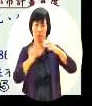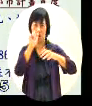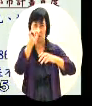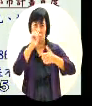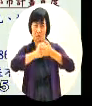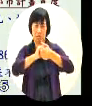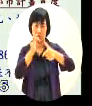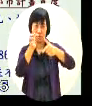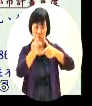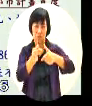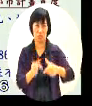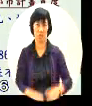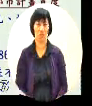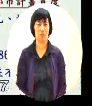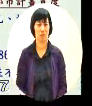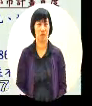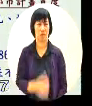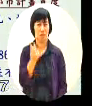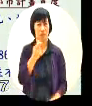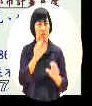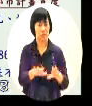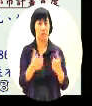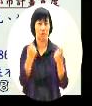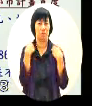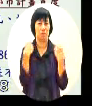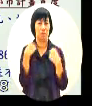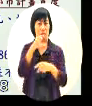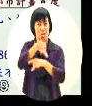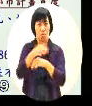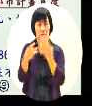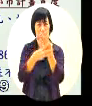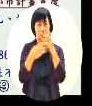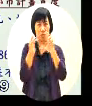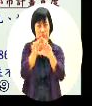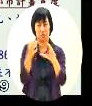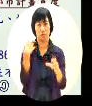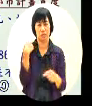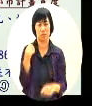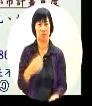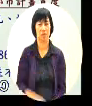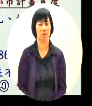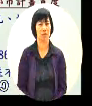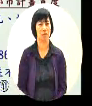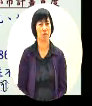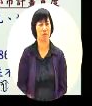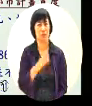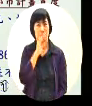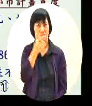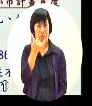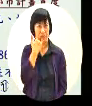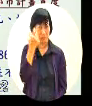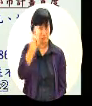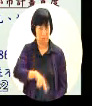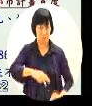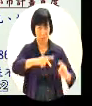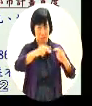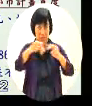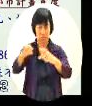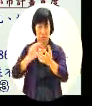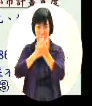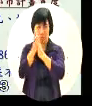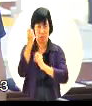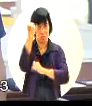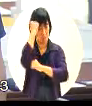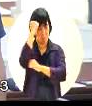道的特定区啊，目前嘛是要农业区啦。这是不是我都来重新评定住宅区？哎